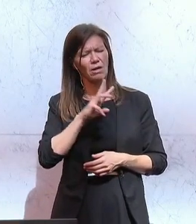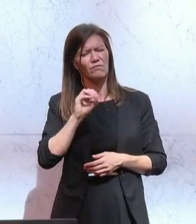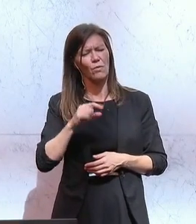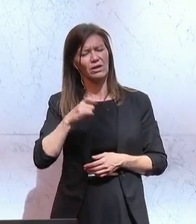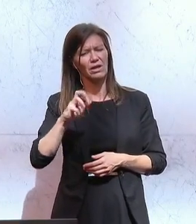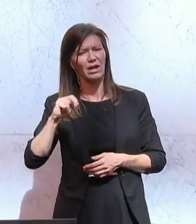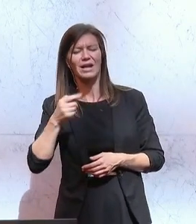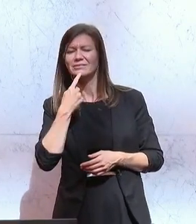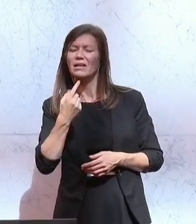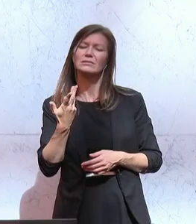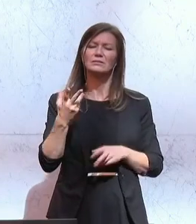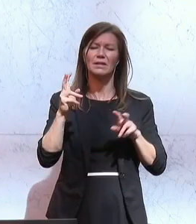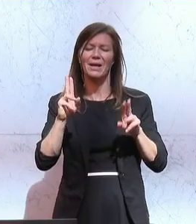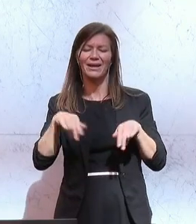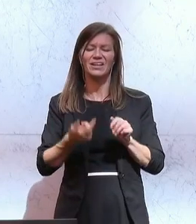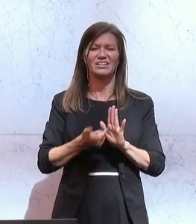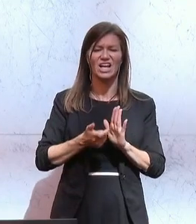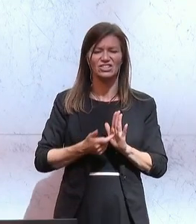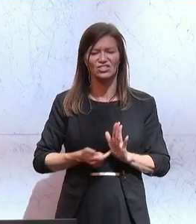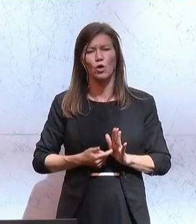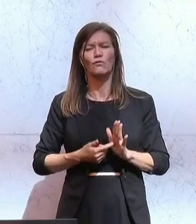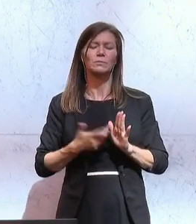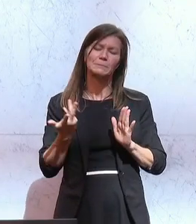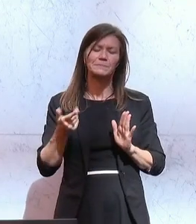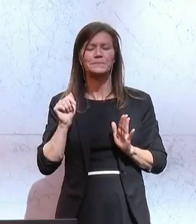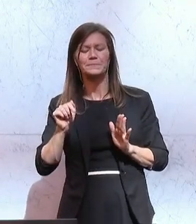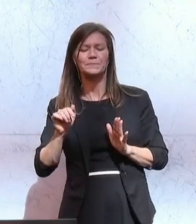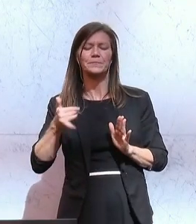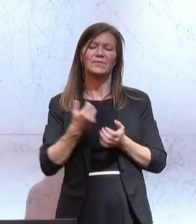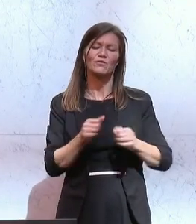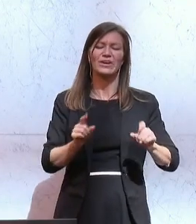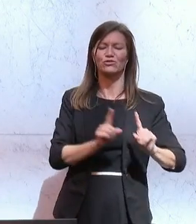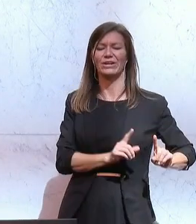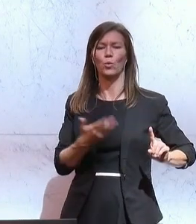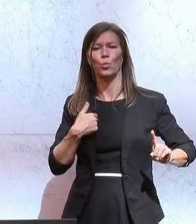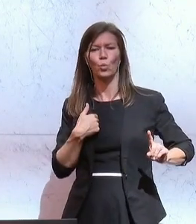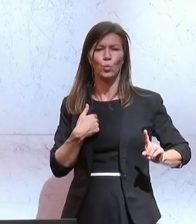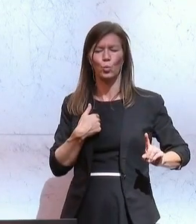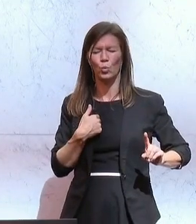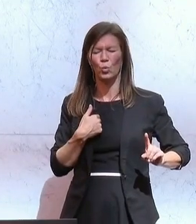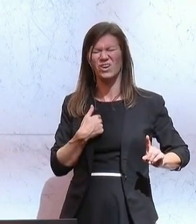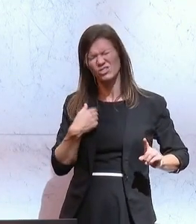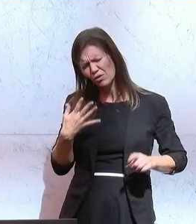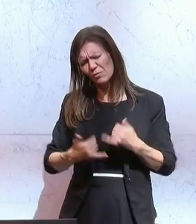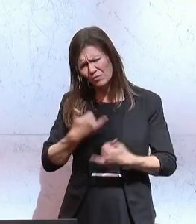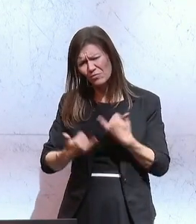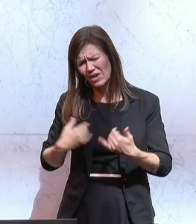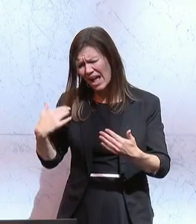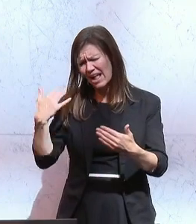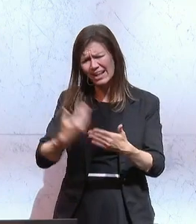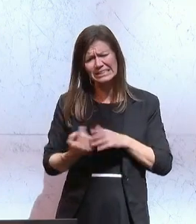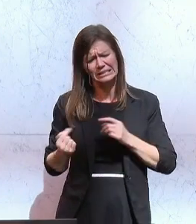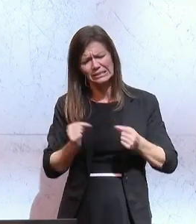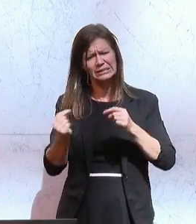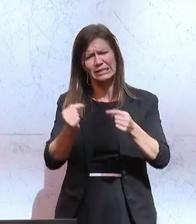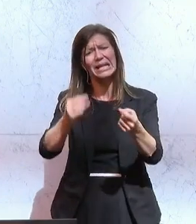weiter. Herr Kollege Wöginger, wir diskutieren soweit schon 5 Jahre, glaube ich. Und ich glaube nicht, dass jemand, der Intensivstation ist, diesen Rechtsanspruch